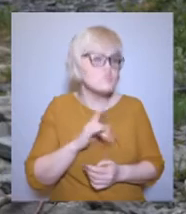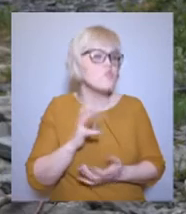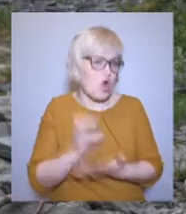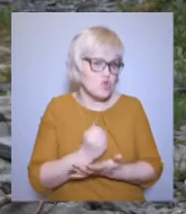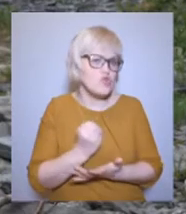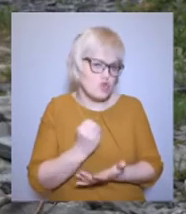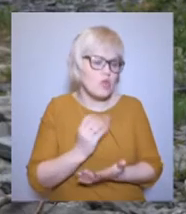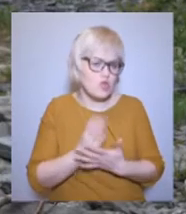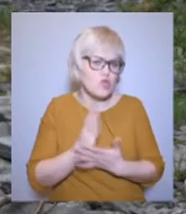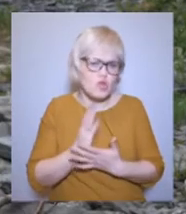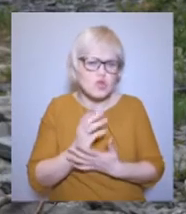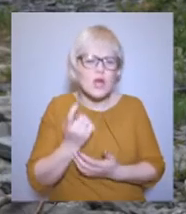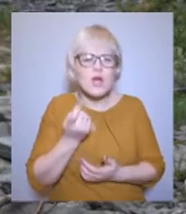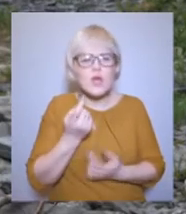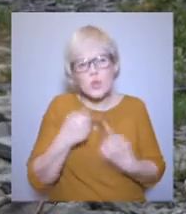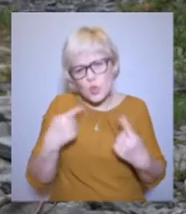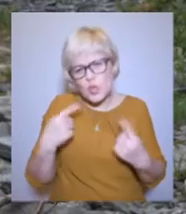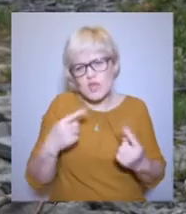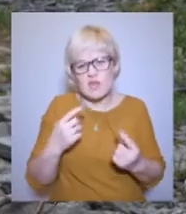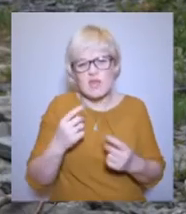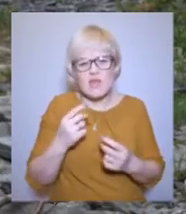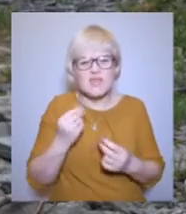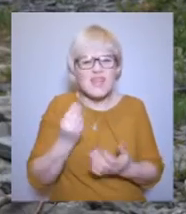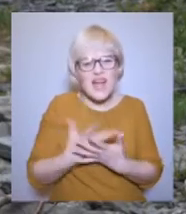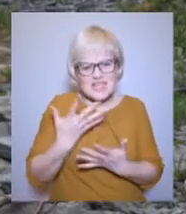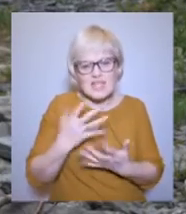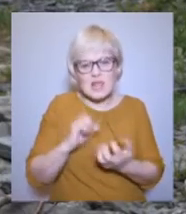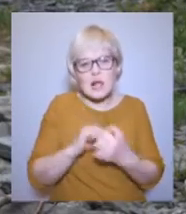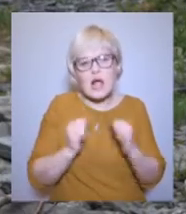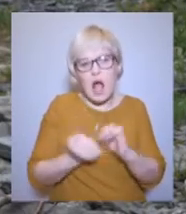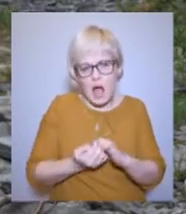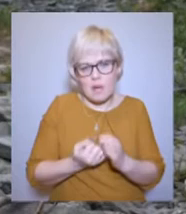металлов, необия, тантала, бериллия.